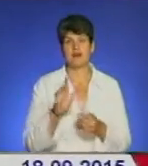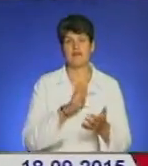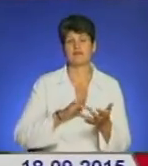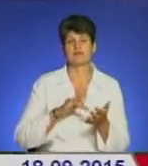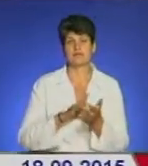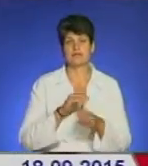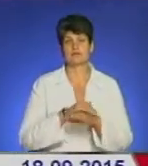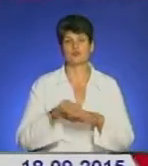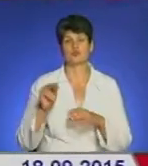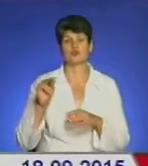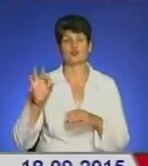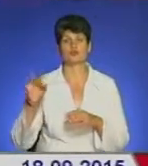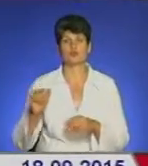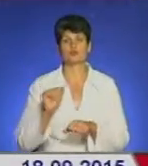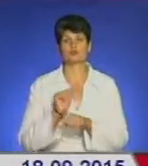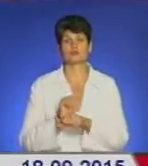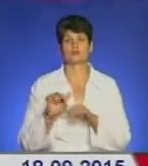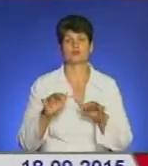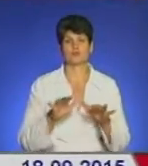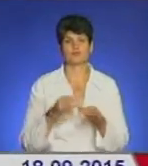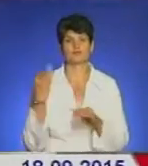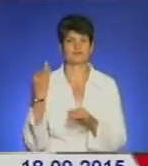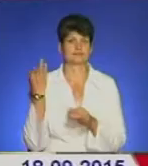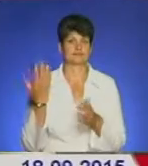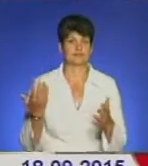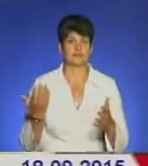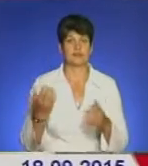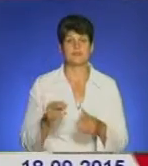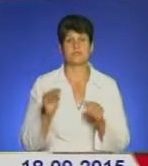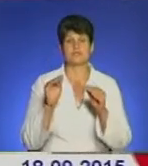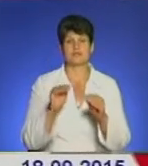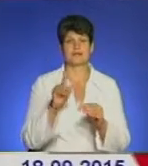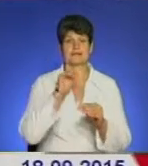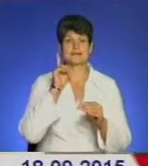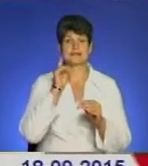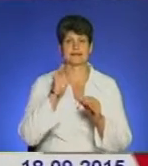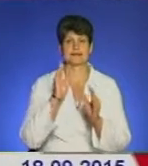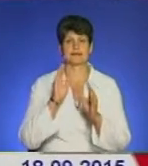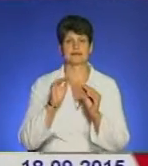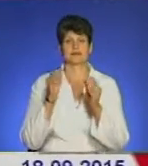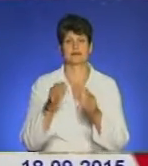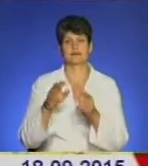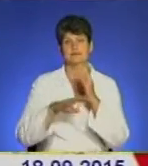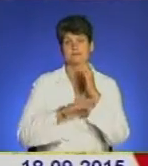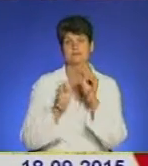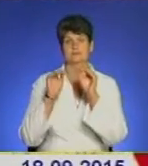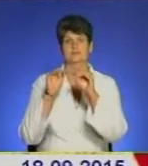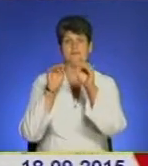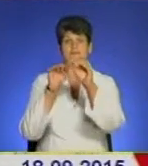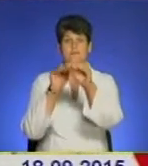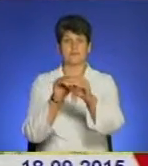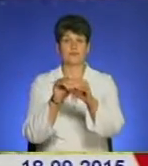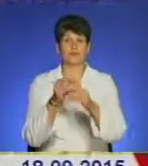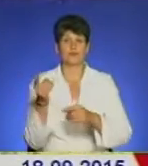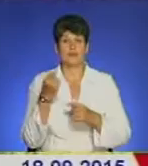вулиці Чорновола перекрили рух у доволі цікавий спосіб – поставили зелені насадження у великих горшках. Тернополяни